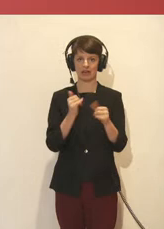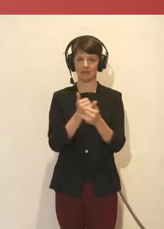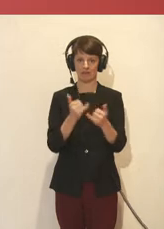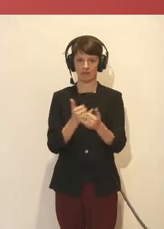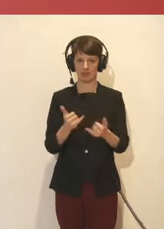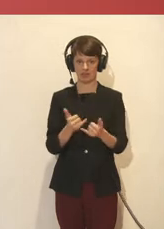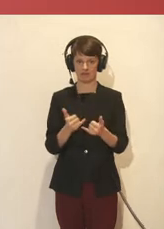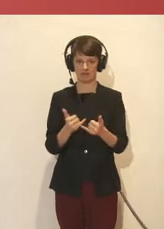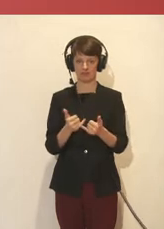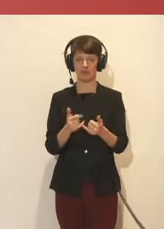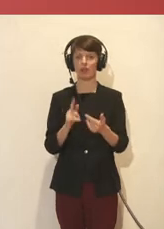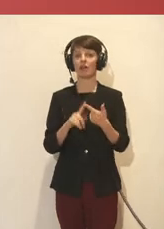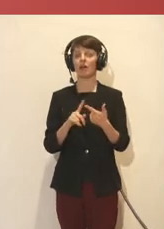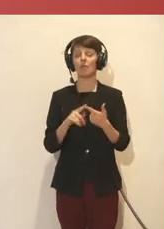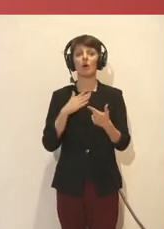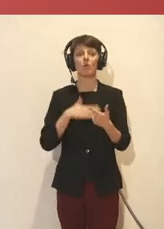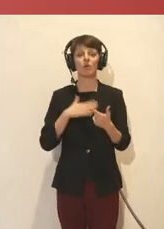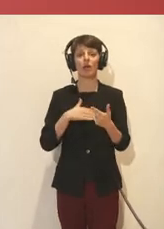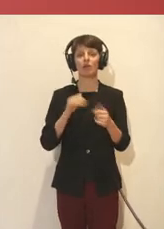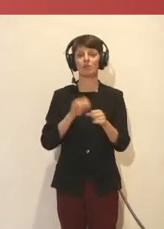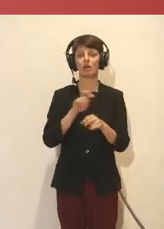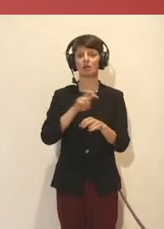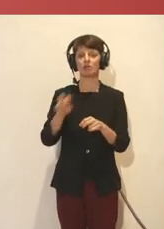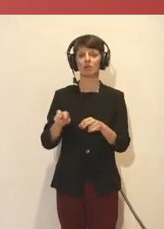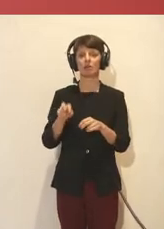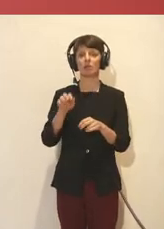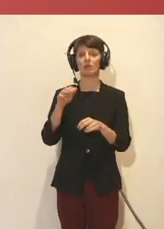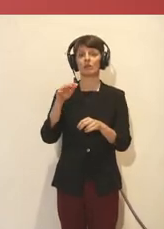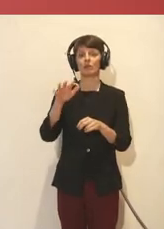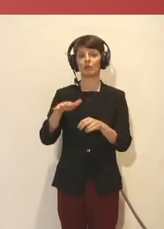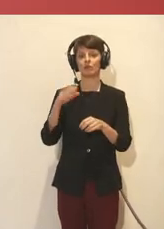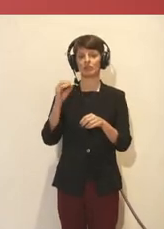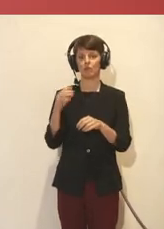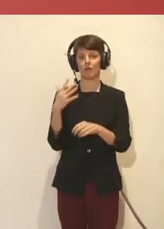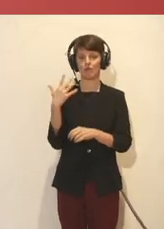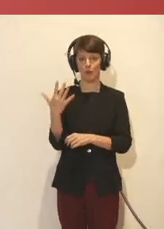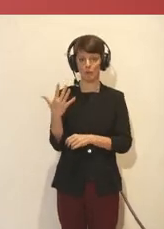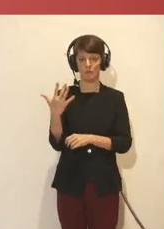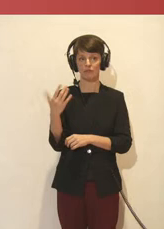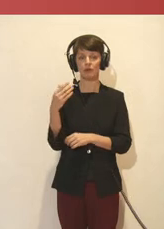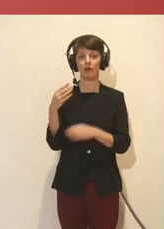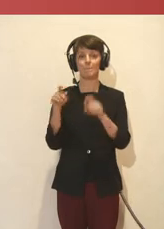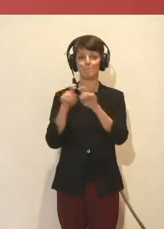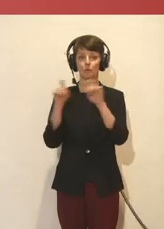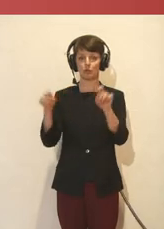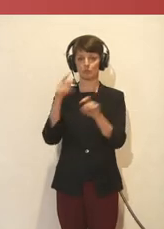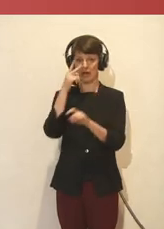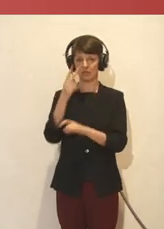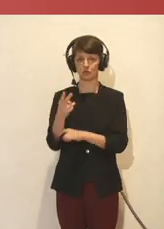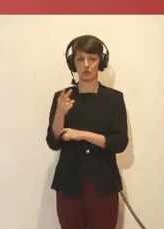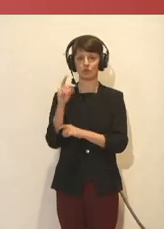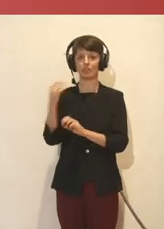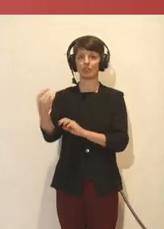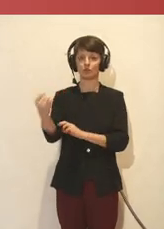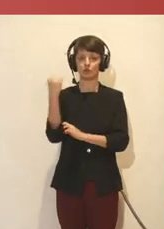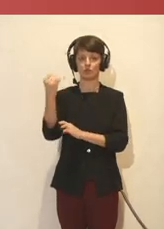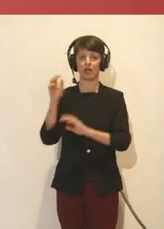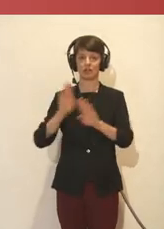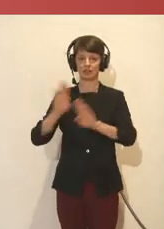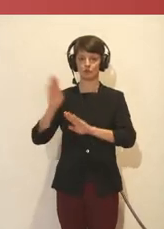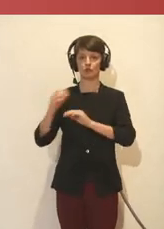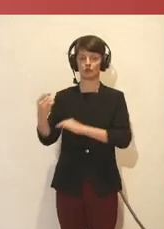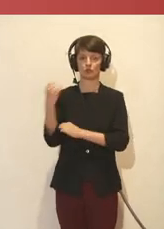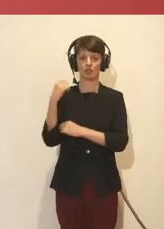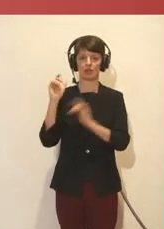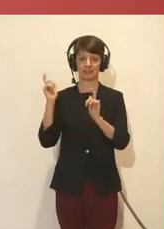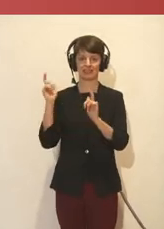aber ihr könnt auch gerne zum beispiel um 15 uhr 5 das podium angucken zu starke demokratien starke